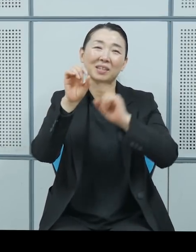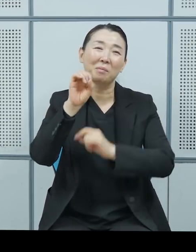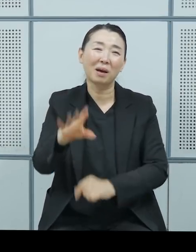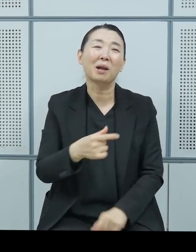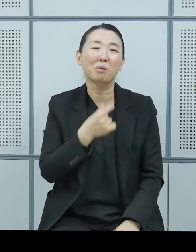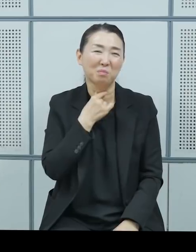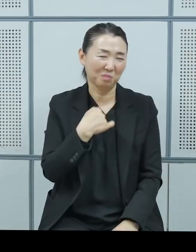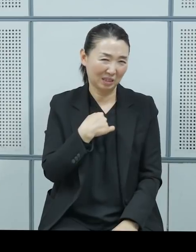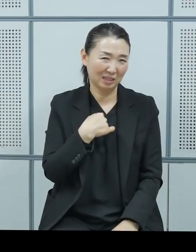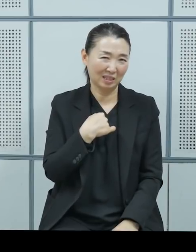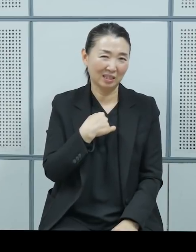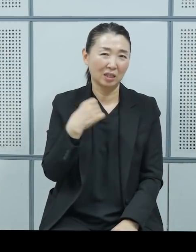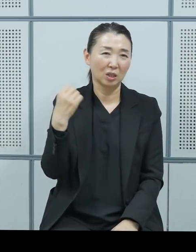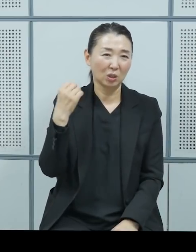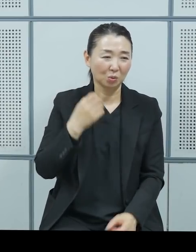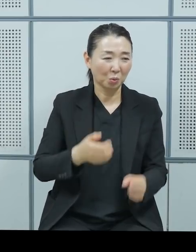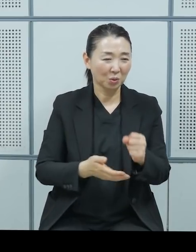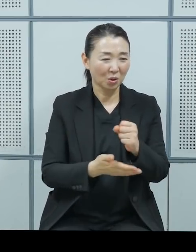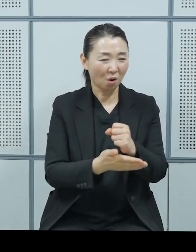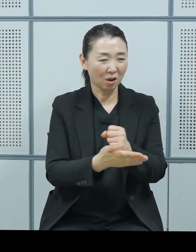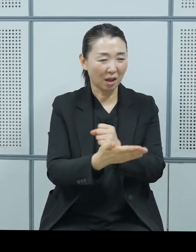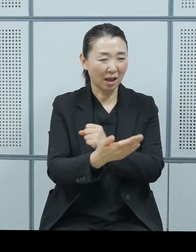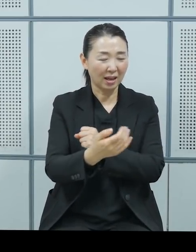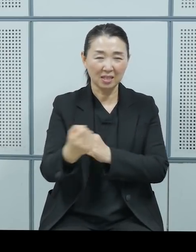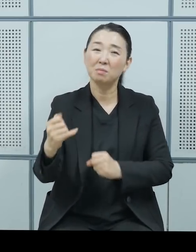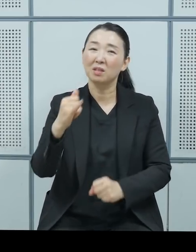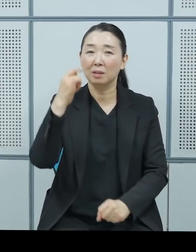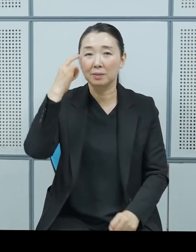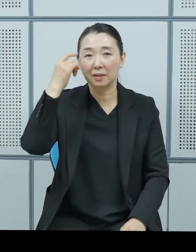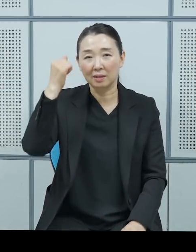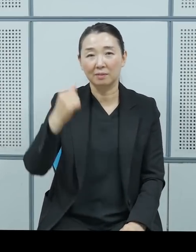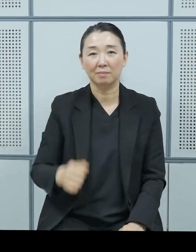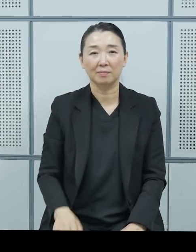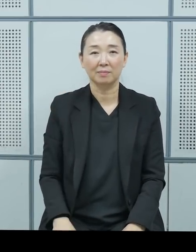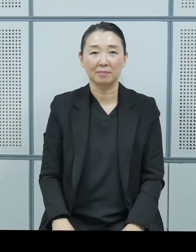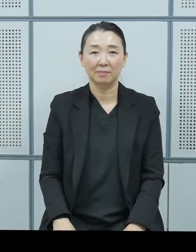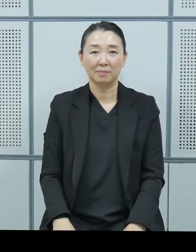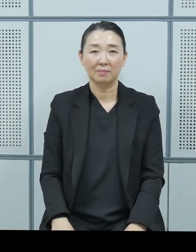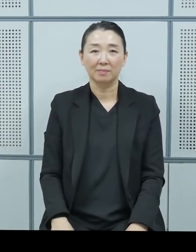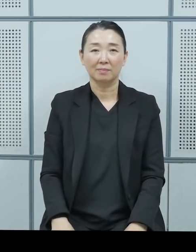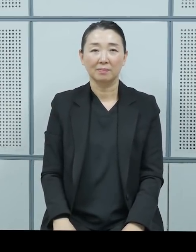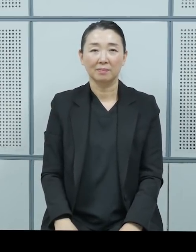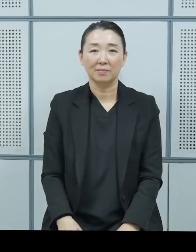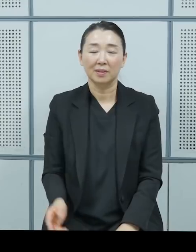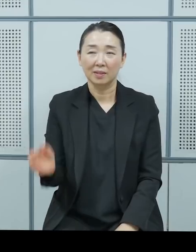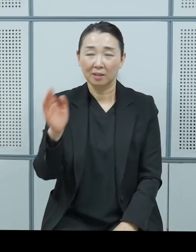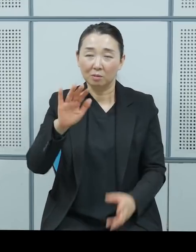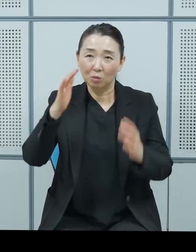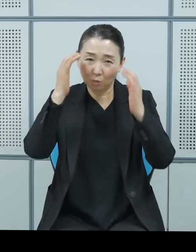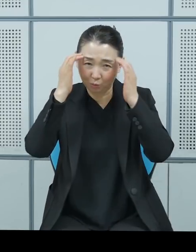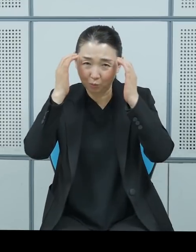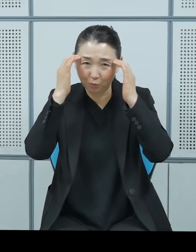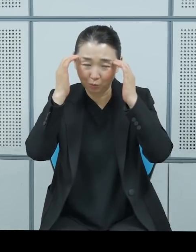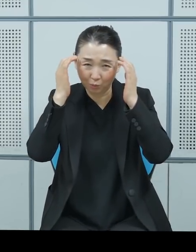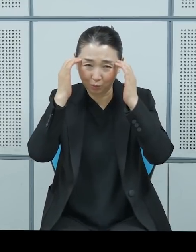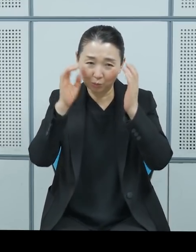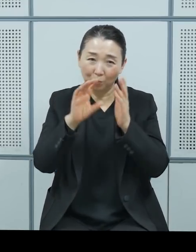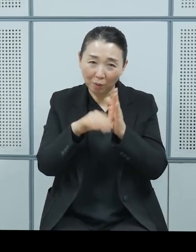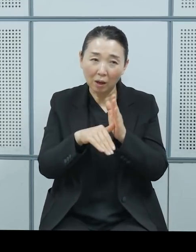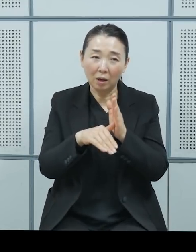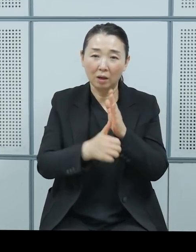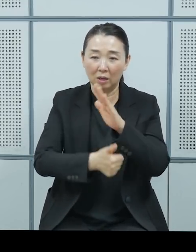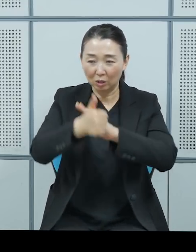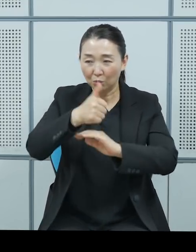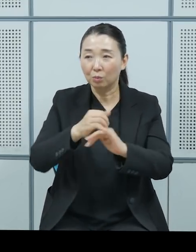말하고 싶어하고 영향력을 끼친다고 생각하지만요. 이 고통과 고난의 시대는